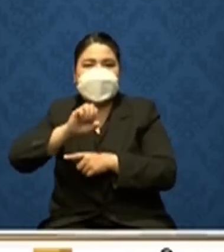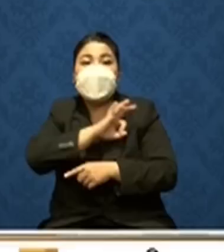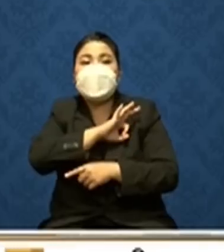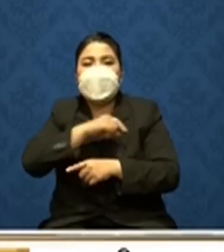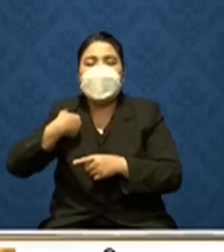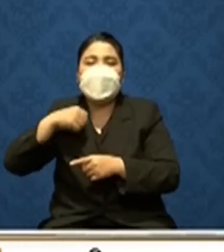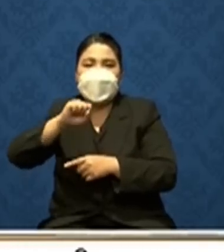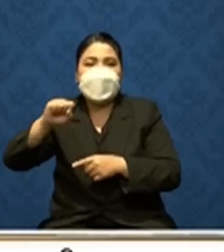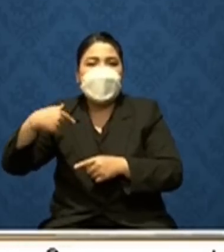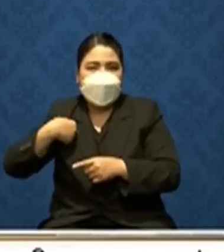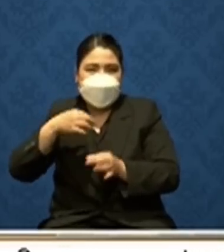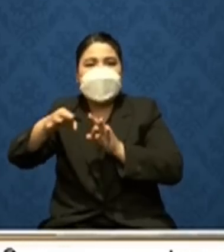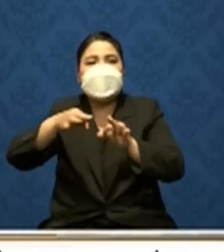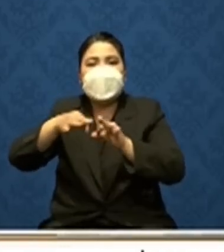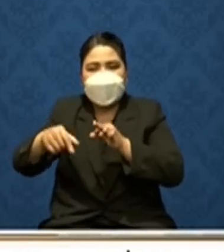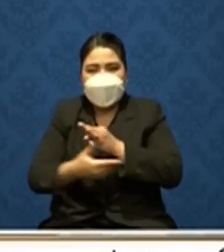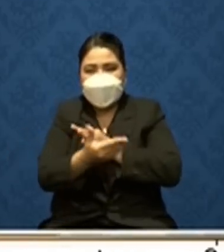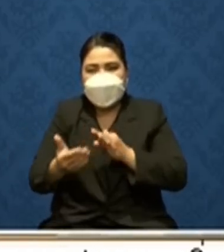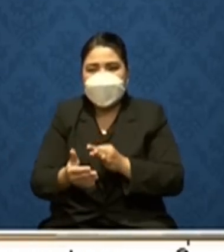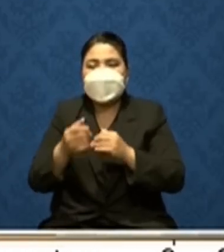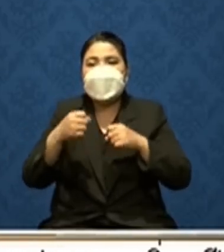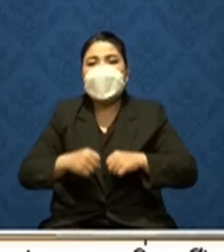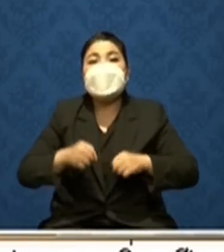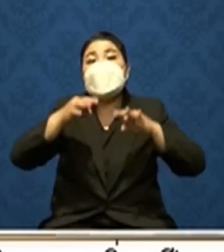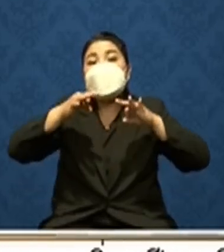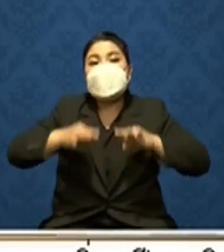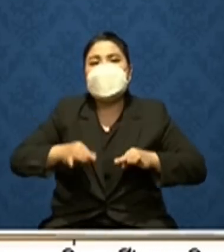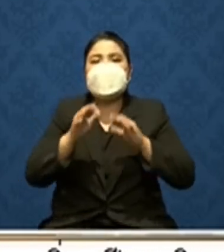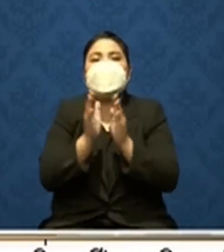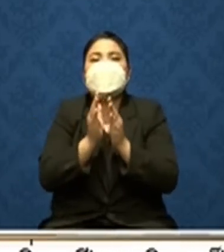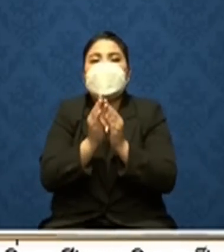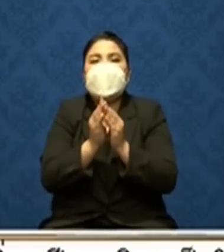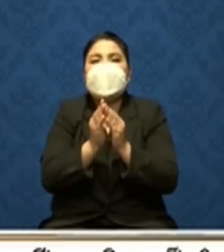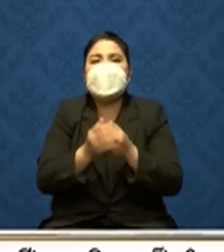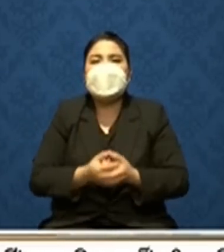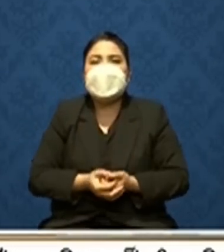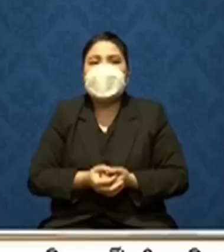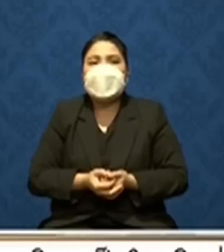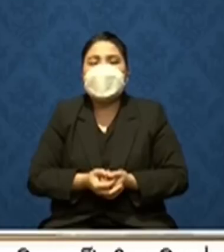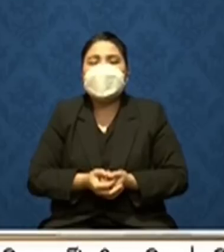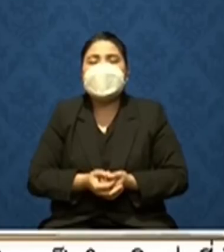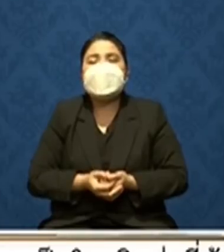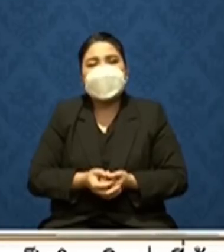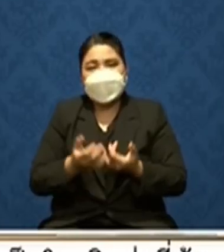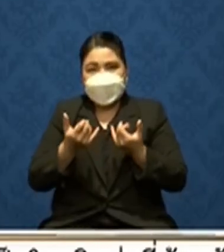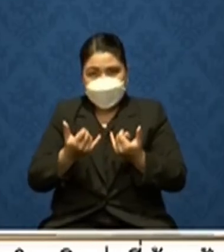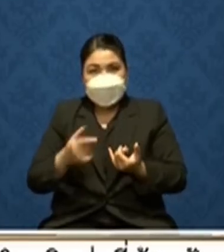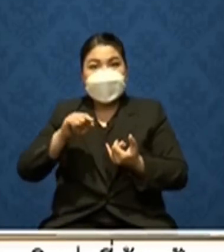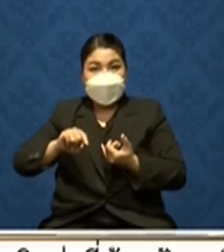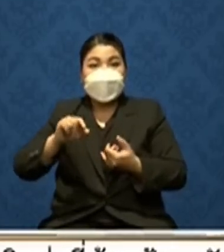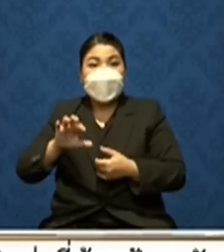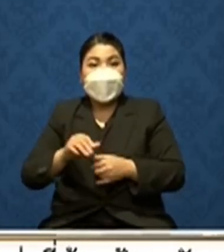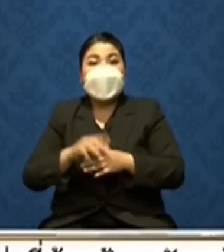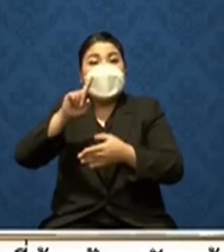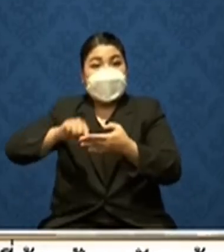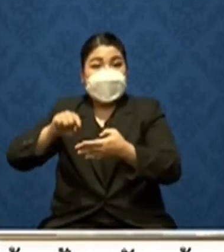พี่กอล์ฟขอร้องไปยังเพื่อนสมาชิกคลับเราเอามาจากพี่น้องประชาชนเรา